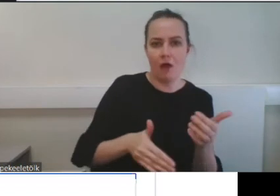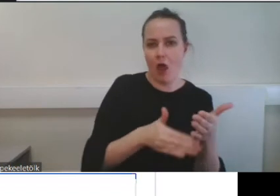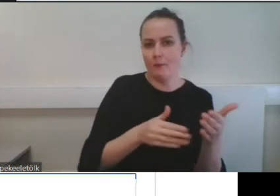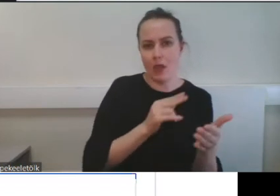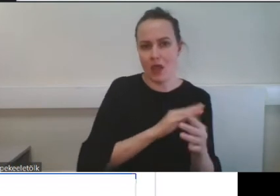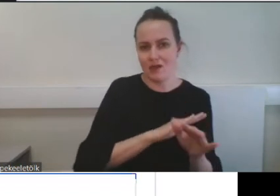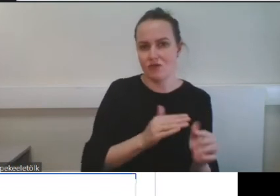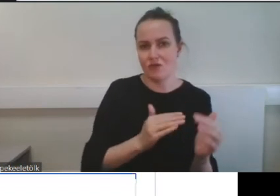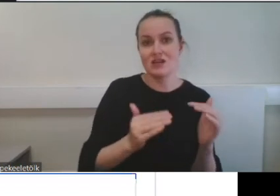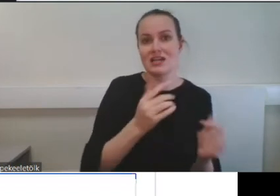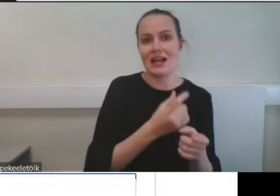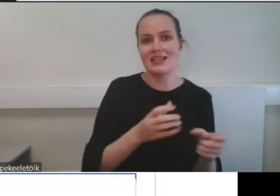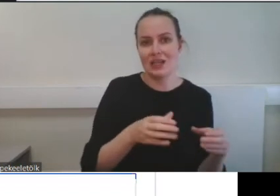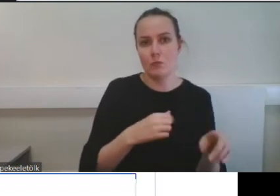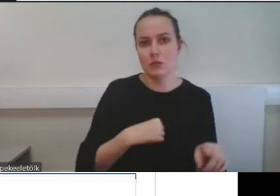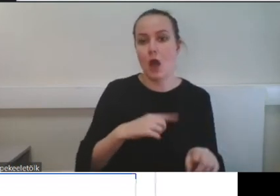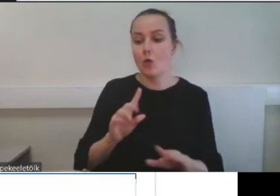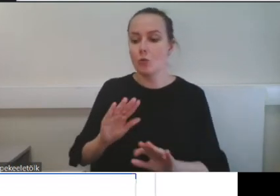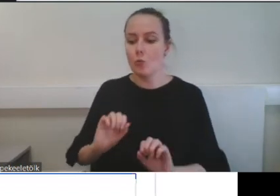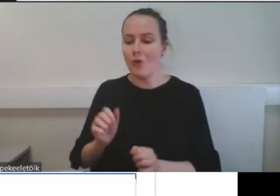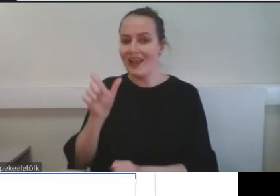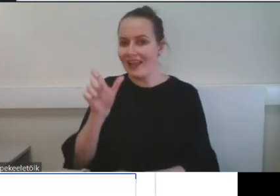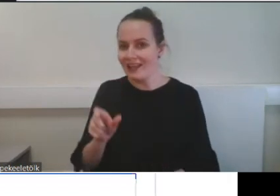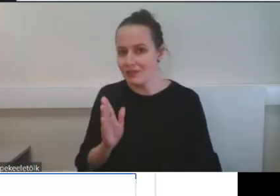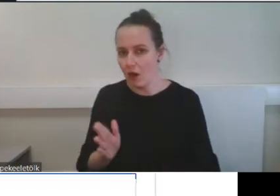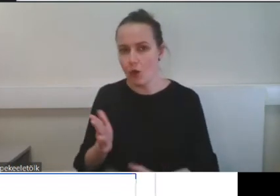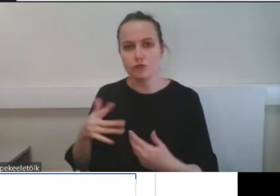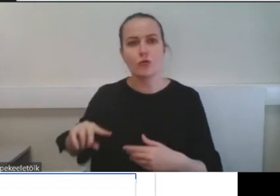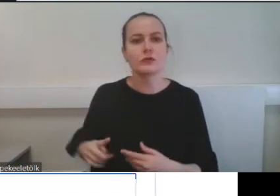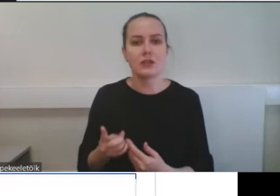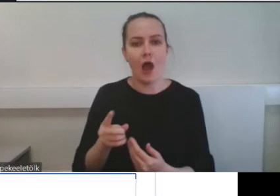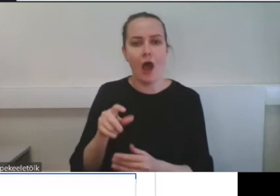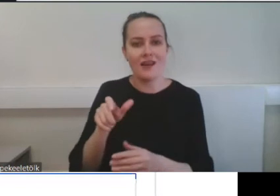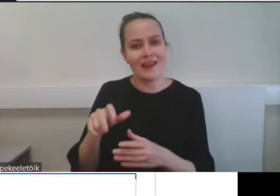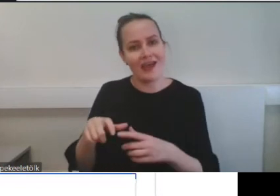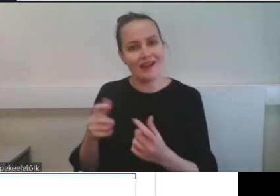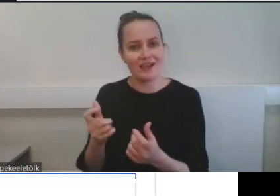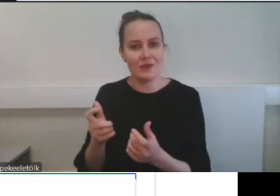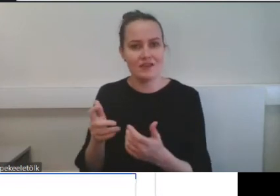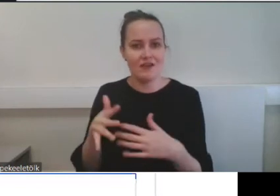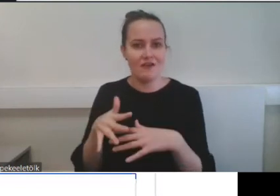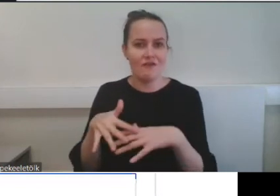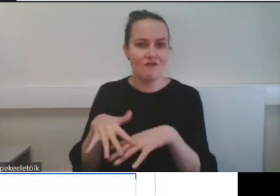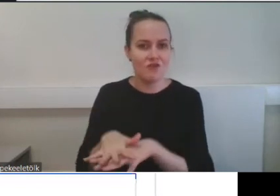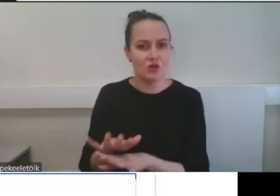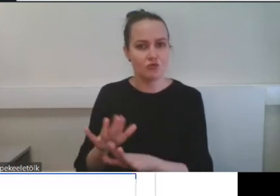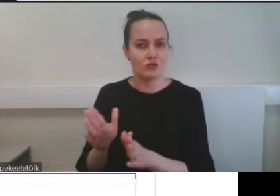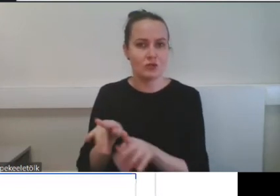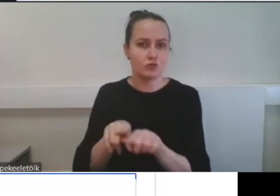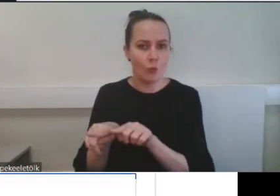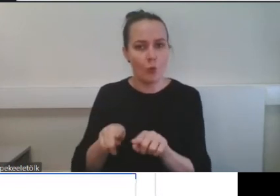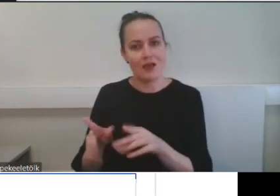suhtlemis. Kõik räägime nagu nutipõlvkondadest, me räägime tõesti erinevatest ühiskondlikest võimalustest ja